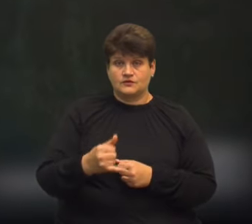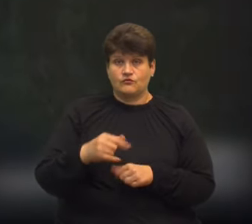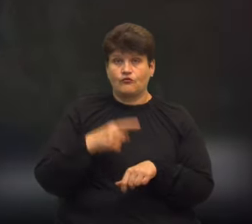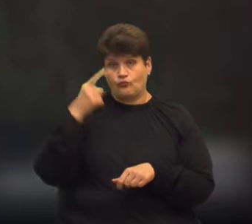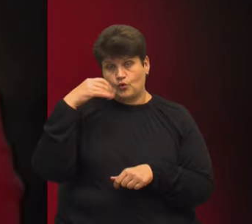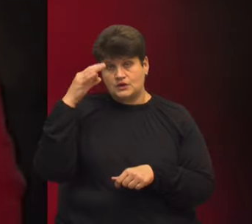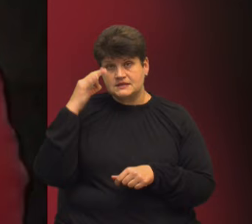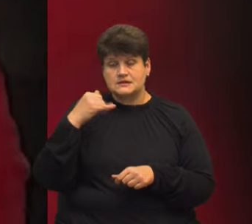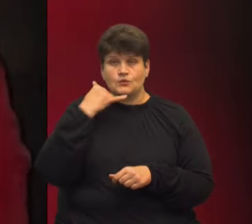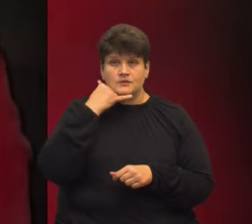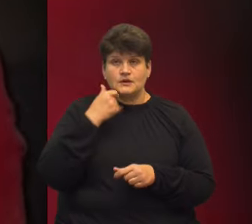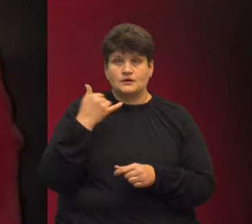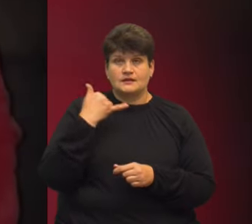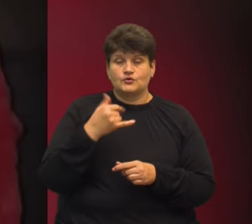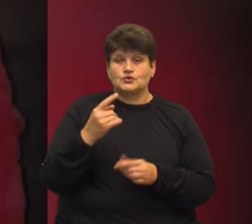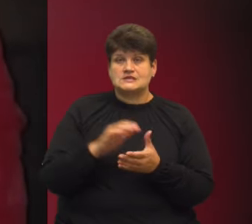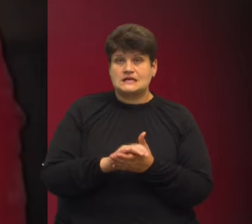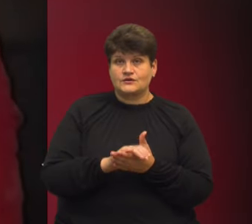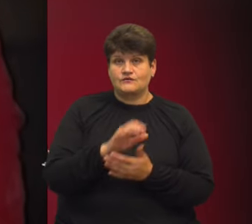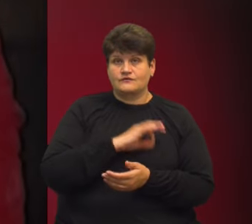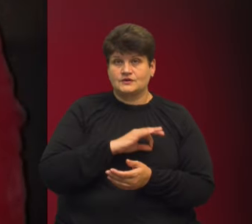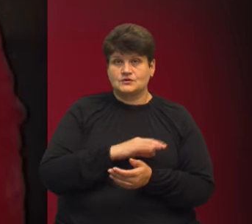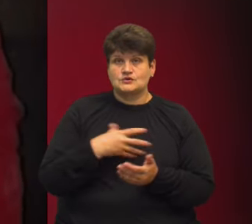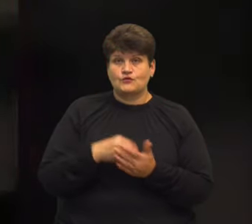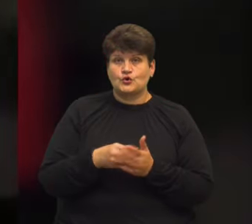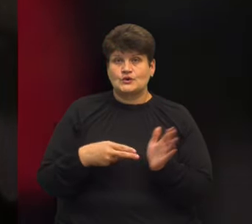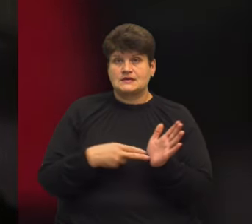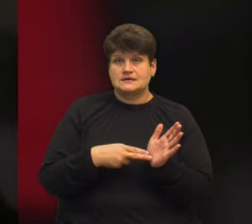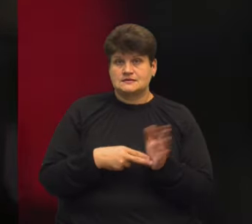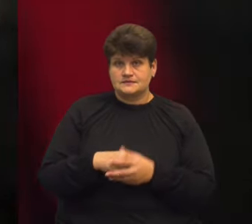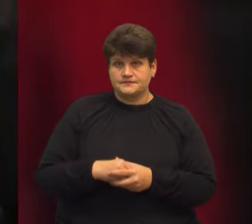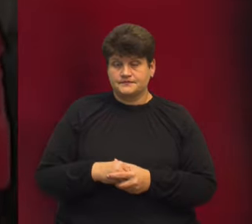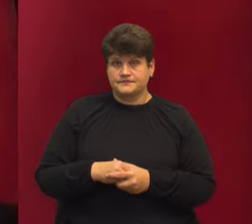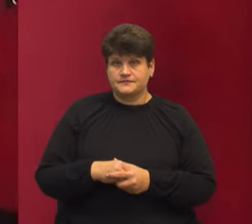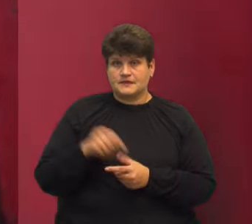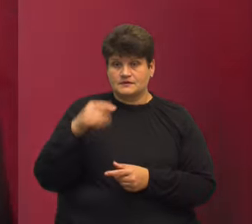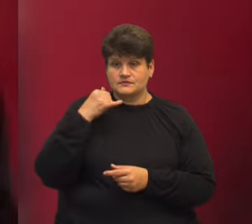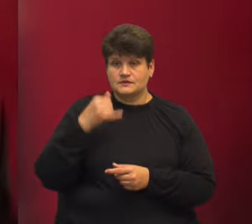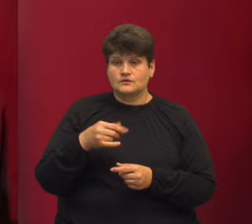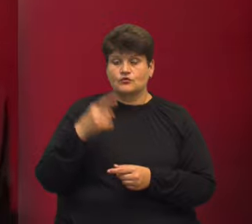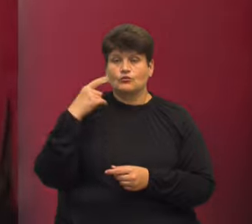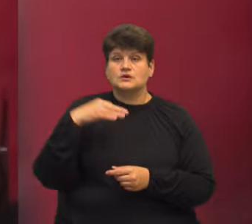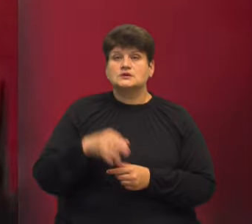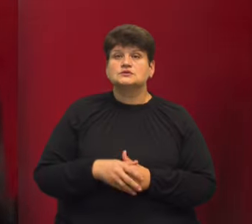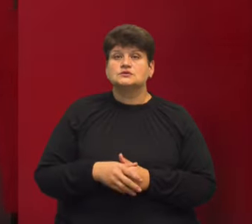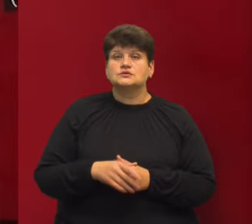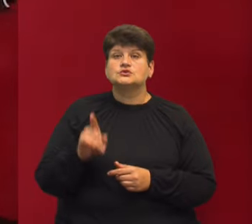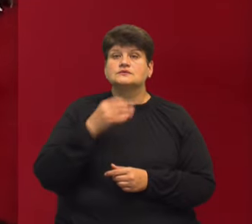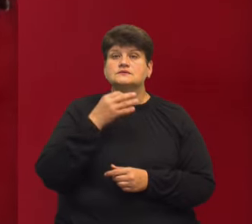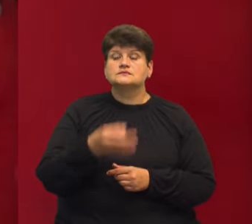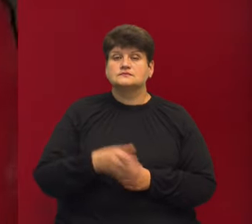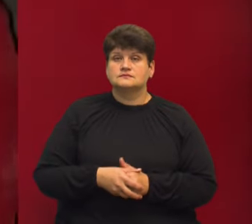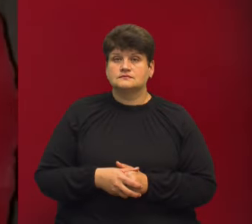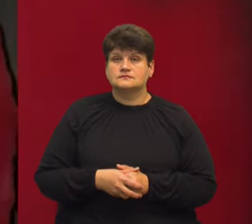мобільного телефону знайомого, використавши свою сім-карту. Ви телефонували в поліції? Так. Що ви повідомляли?